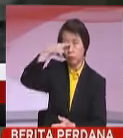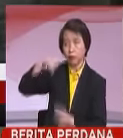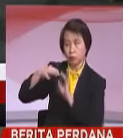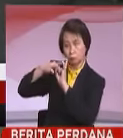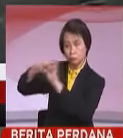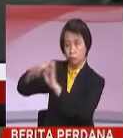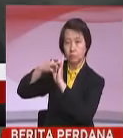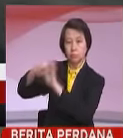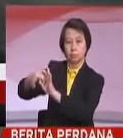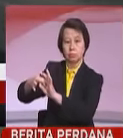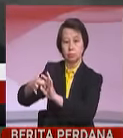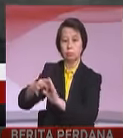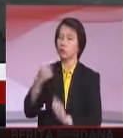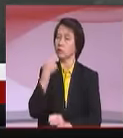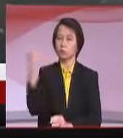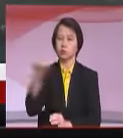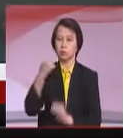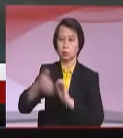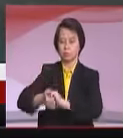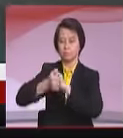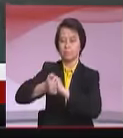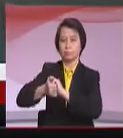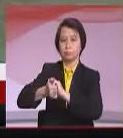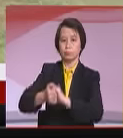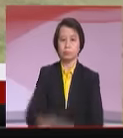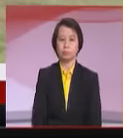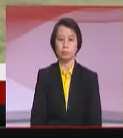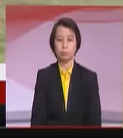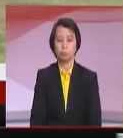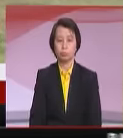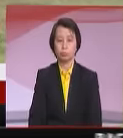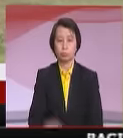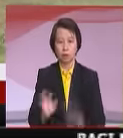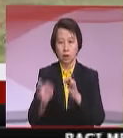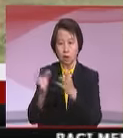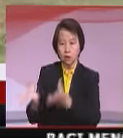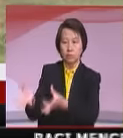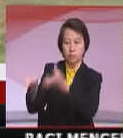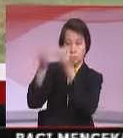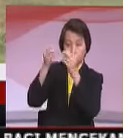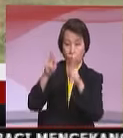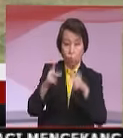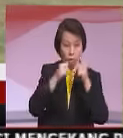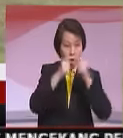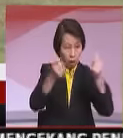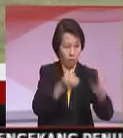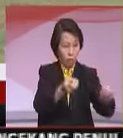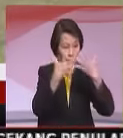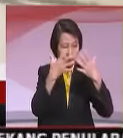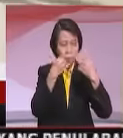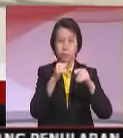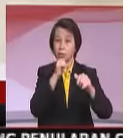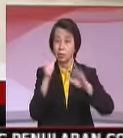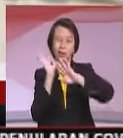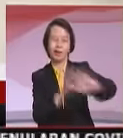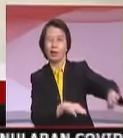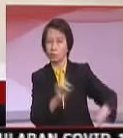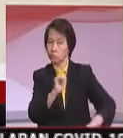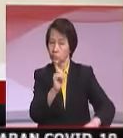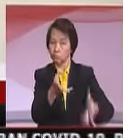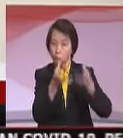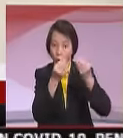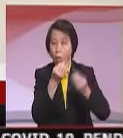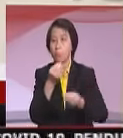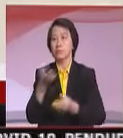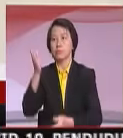Santi Sakutana sentiasa dipererat. Juga maklumat daripada orang awam tidak diabaikan.